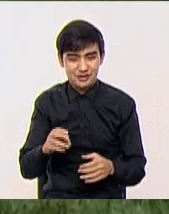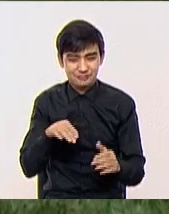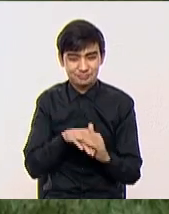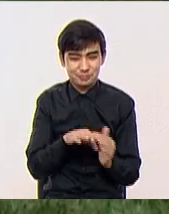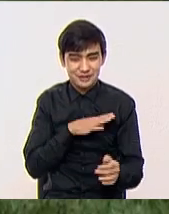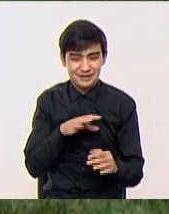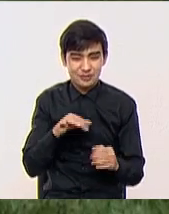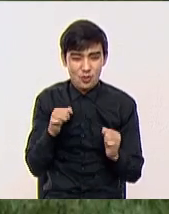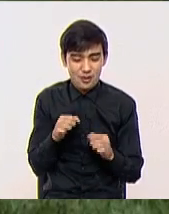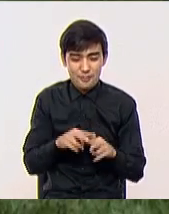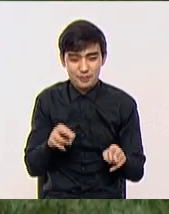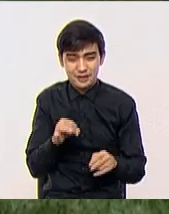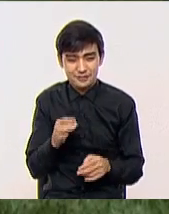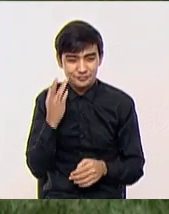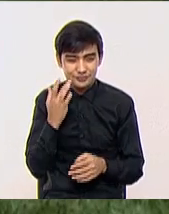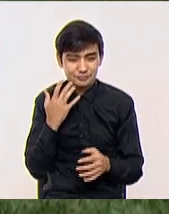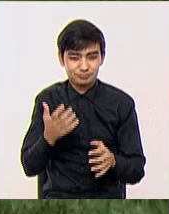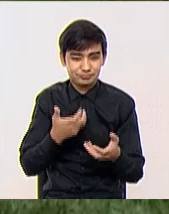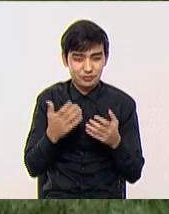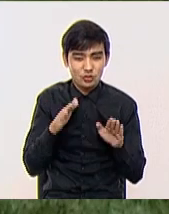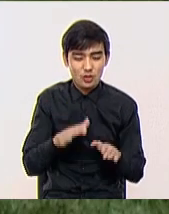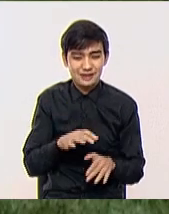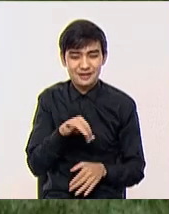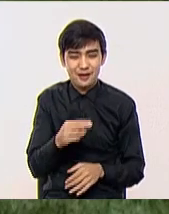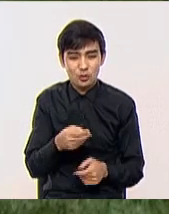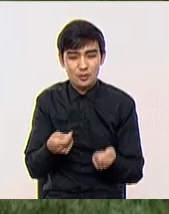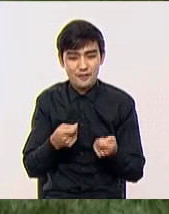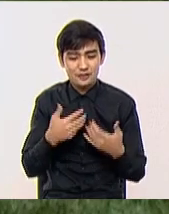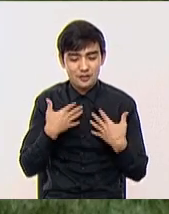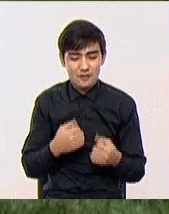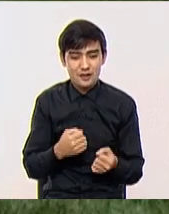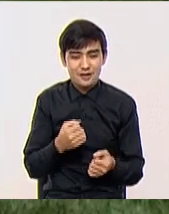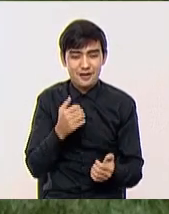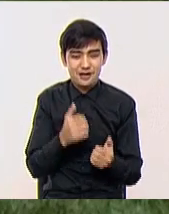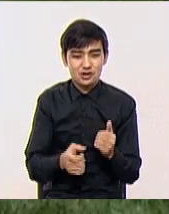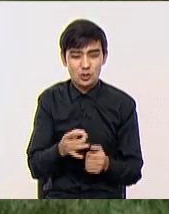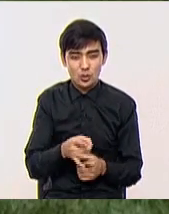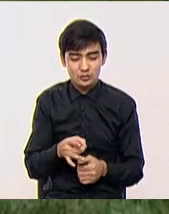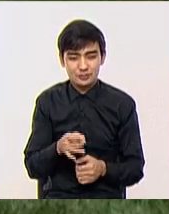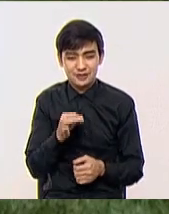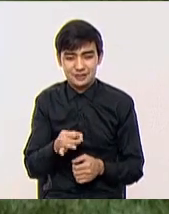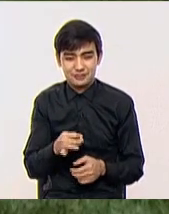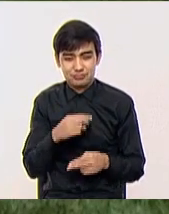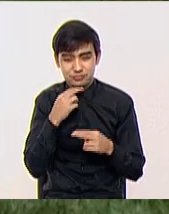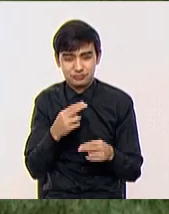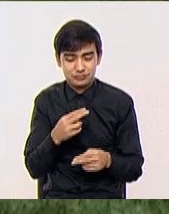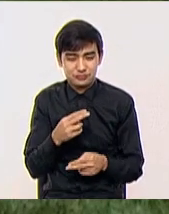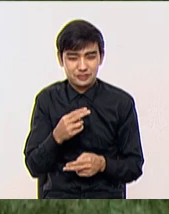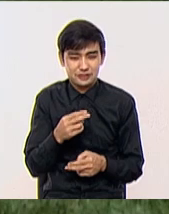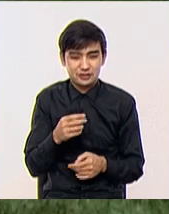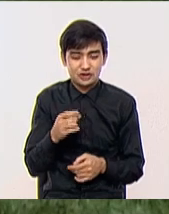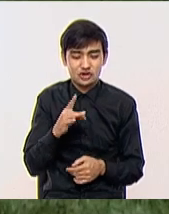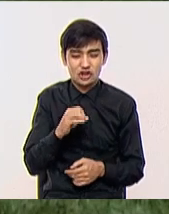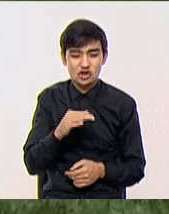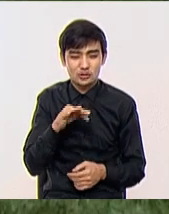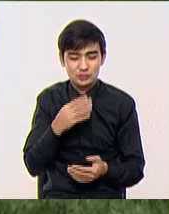в том же состоянии, чтобы скрывать только на складах управления здравоохранения каждого региона, чтобы соблюдать этот температурный режим. Вместе с